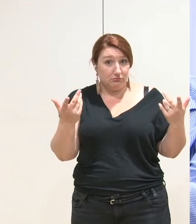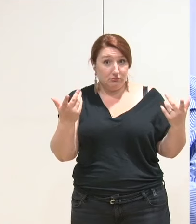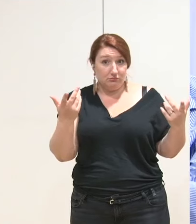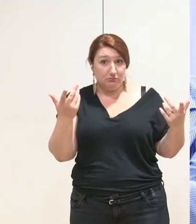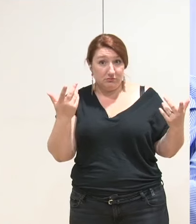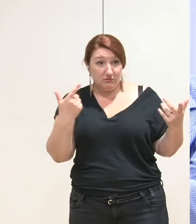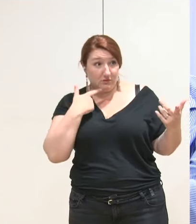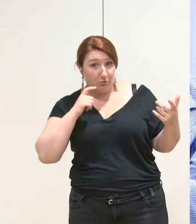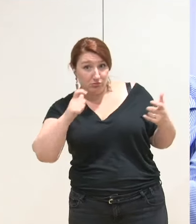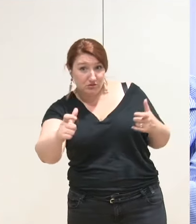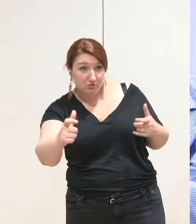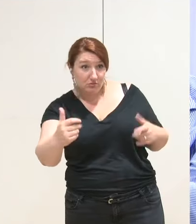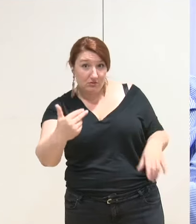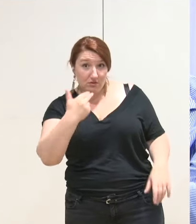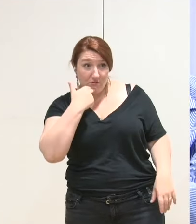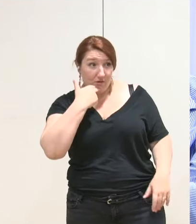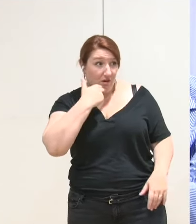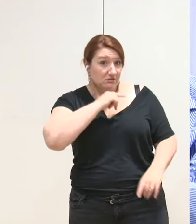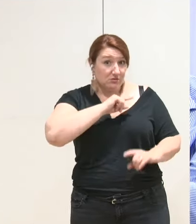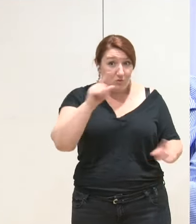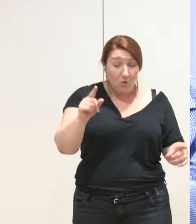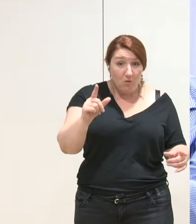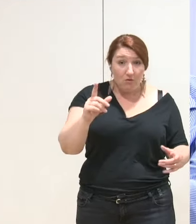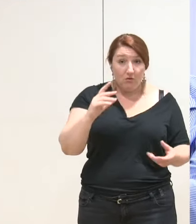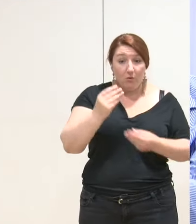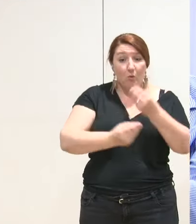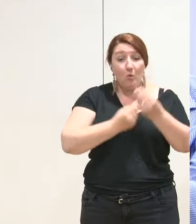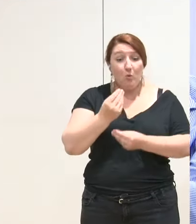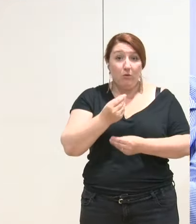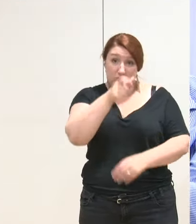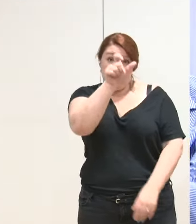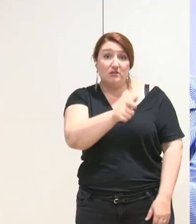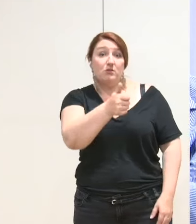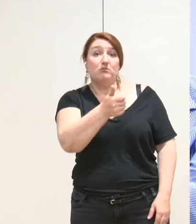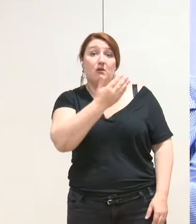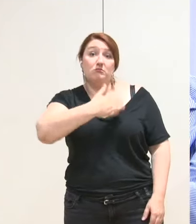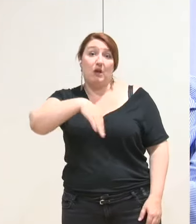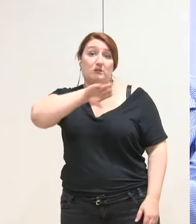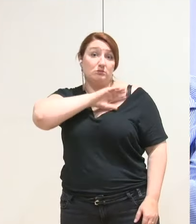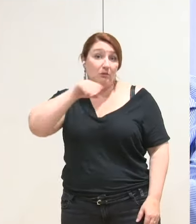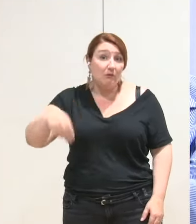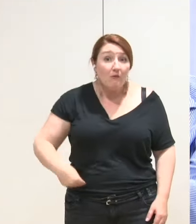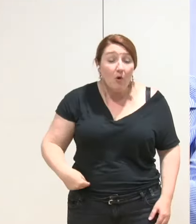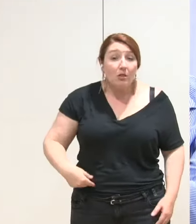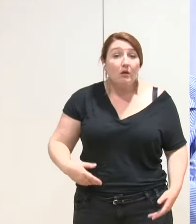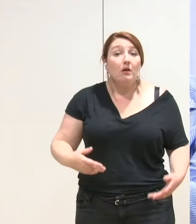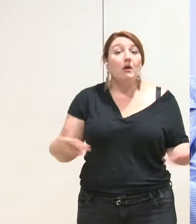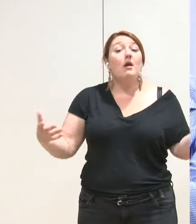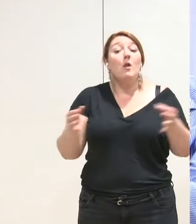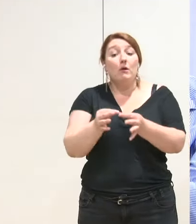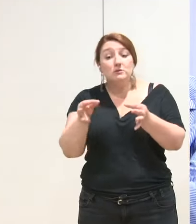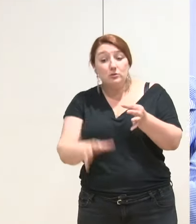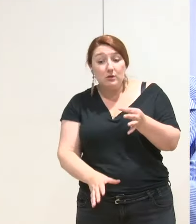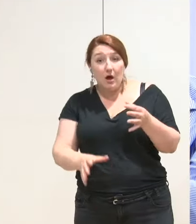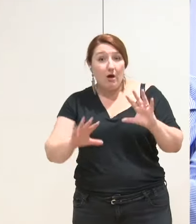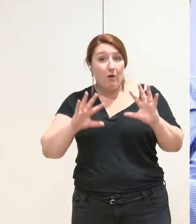respabilité individuelle et quelles mesures correctives sont ou vont être mis en